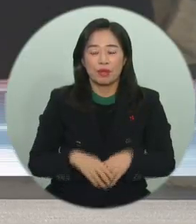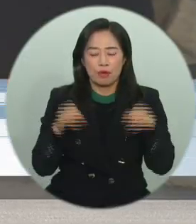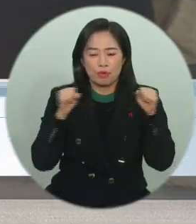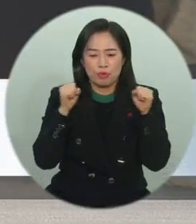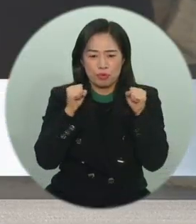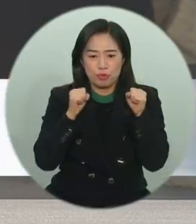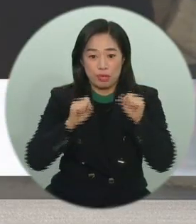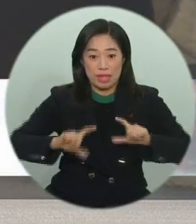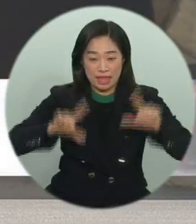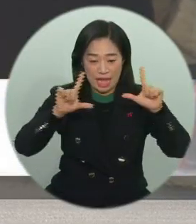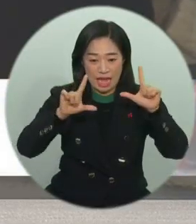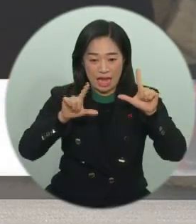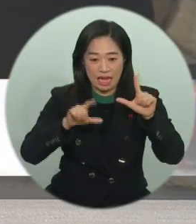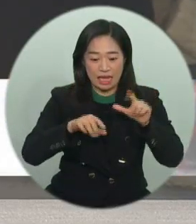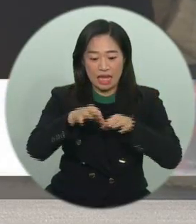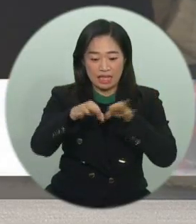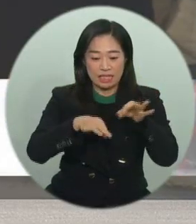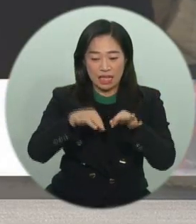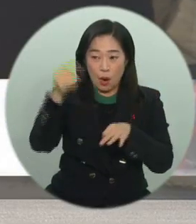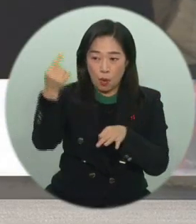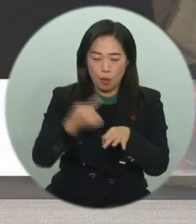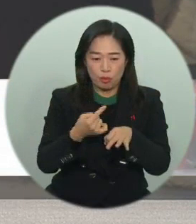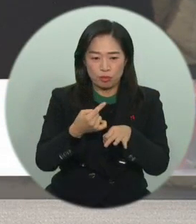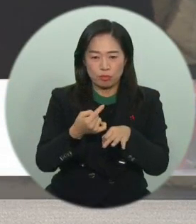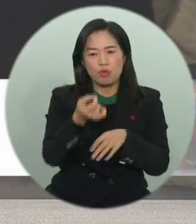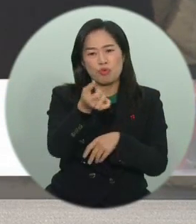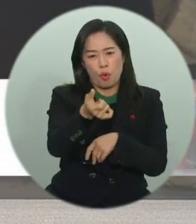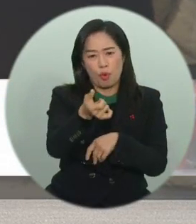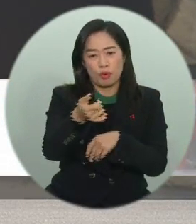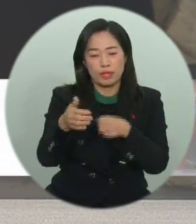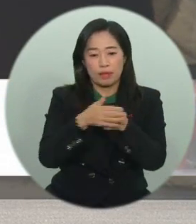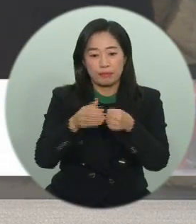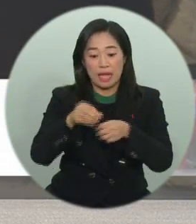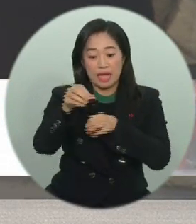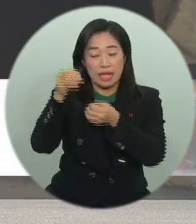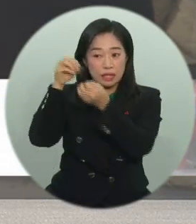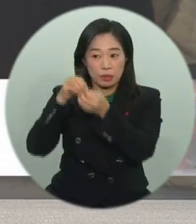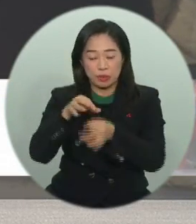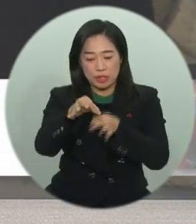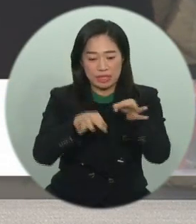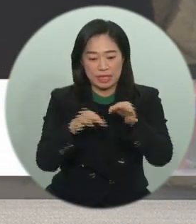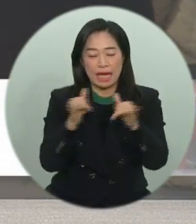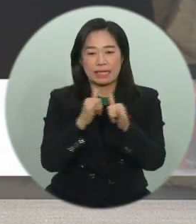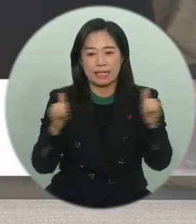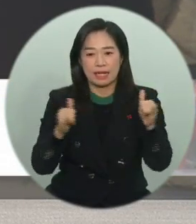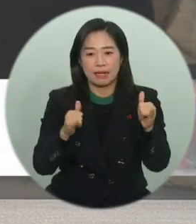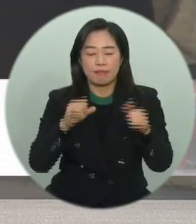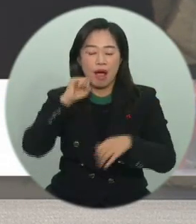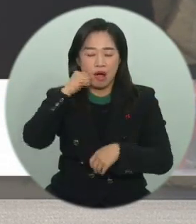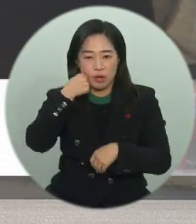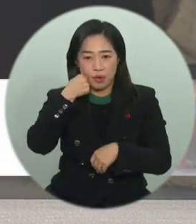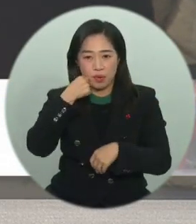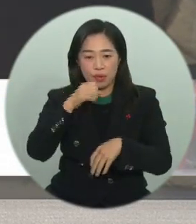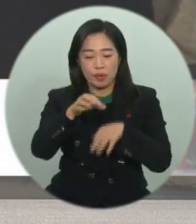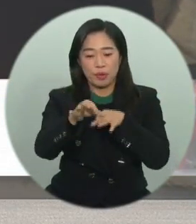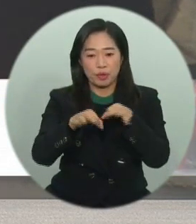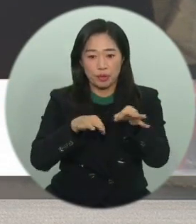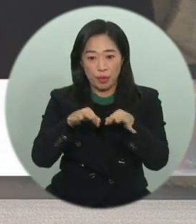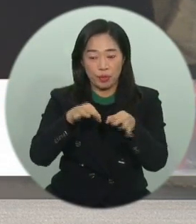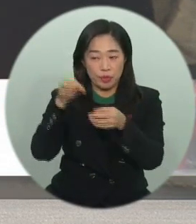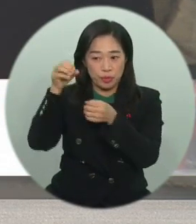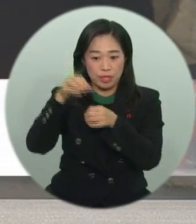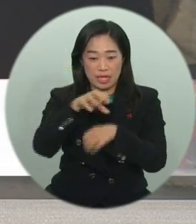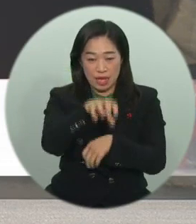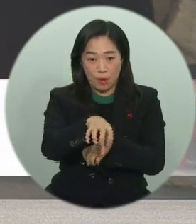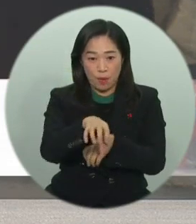추운 겨울에는 장을 보러 나오는 사람들이 많이 없다 보니 특히 전통시장 상인들이 어렵습니다. 그래서 전통시장에서